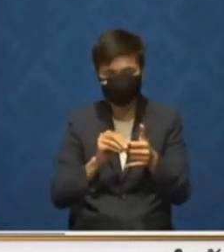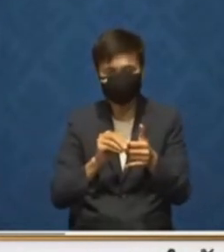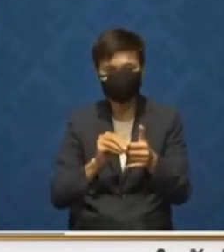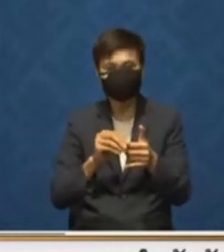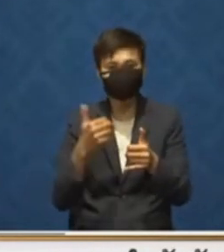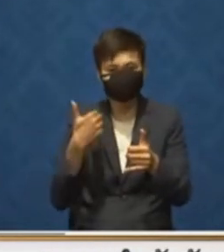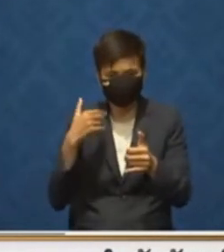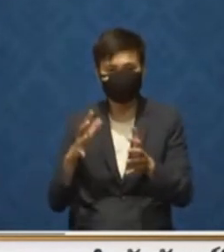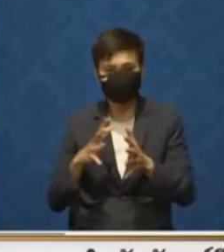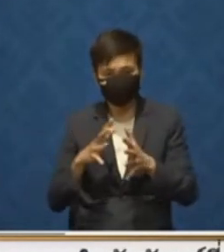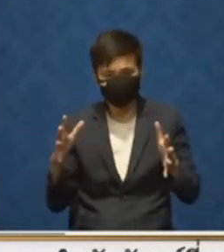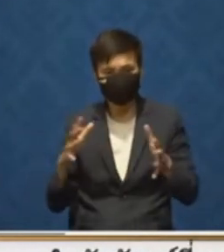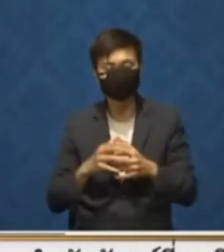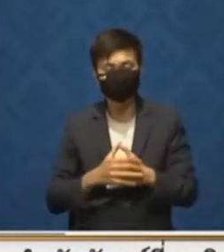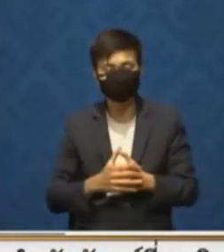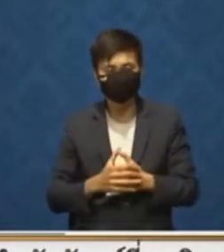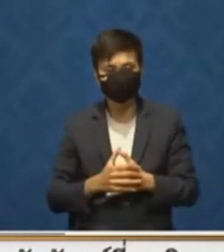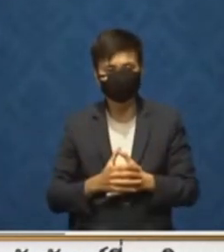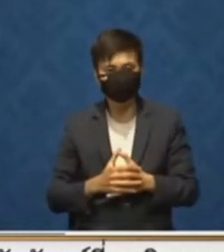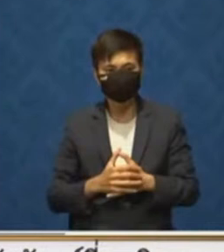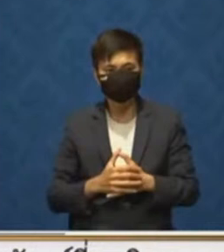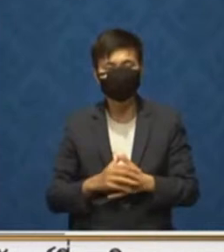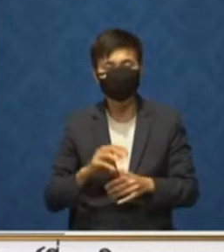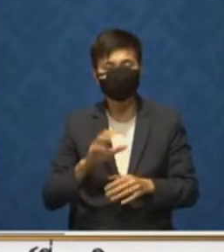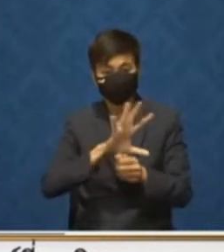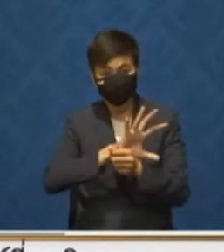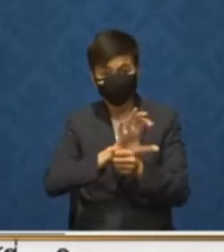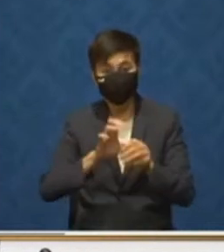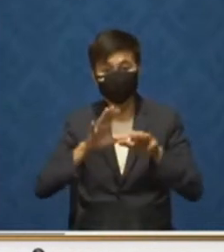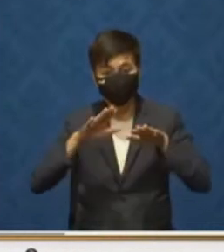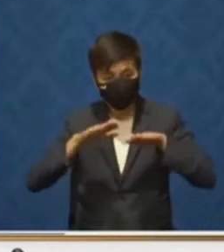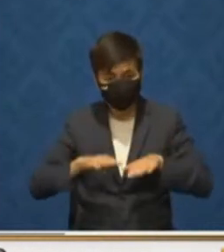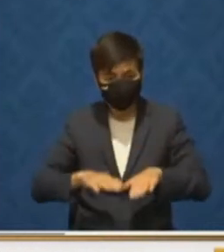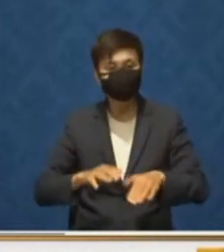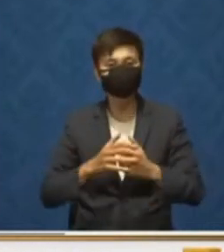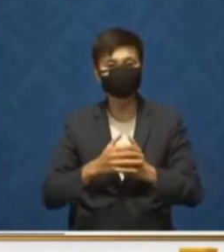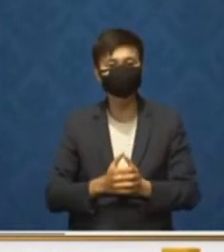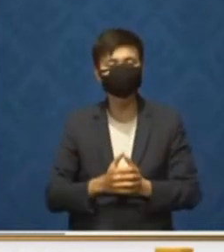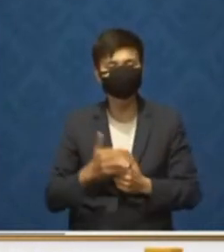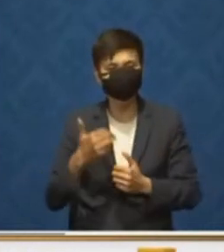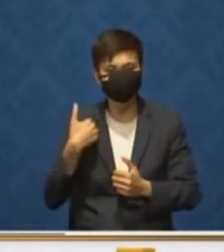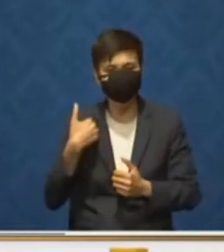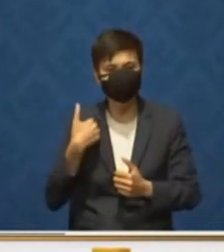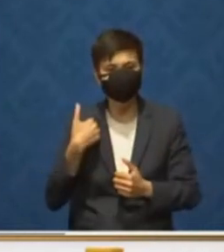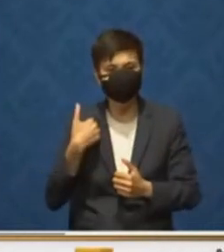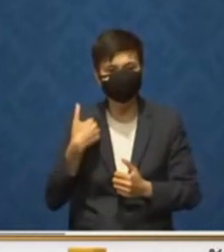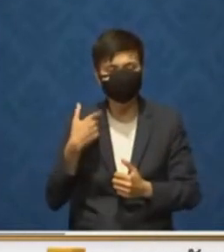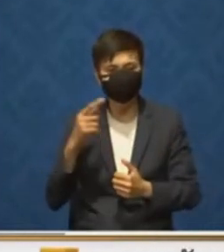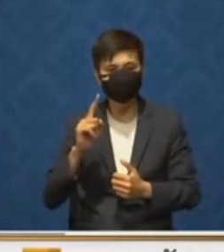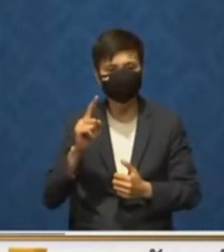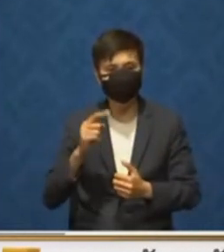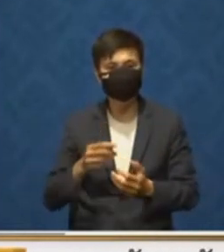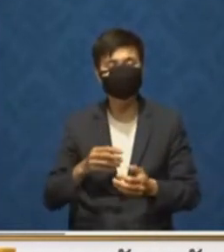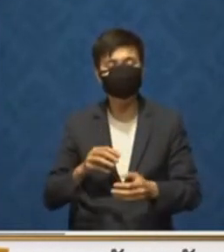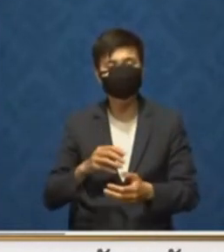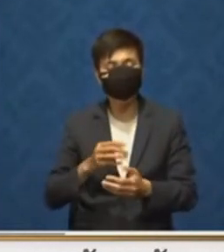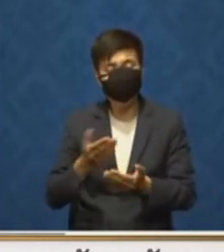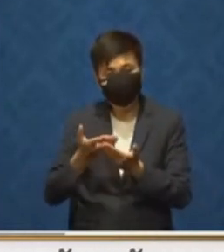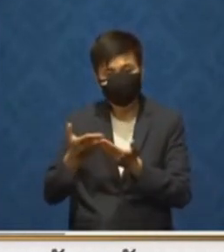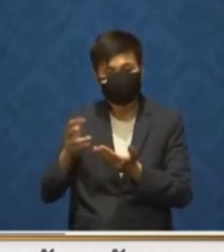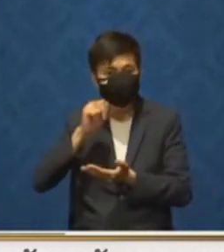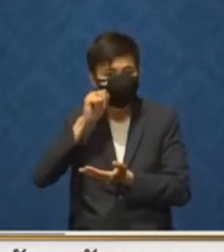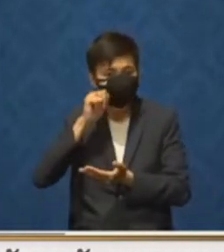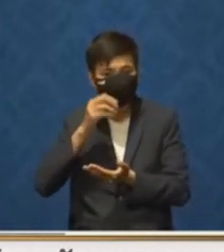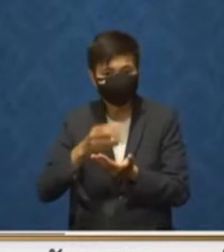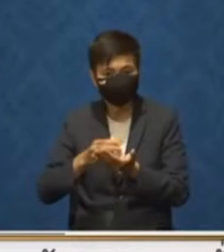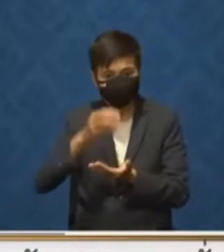พอสถานการณ์ต่อมานะครับเปิด covคลายลงนะครับก็ได้มีการกระจายเอ่อการจัดซื้อกดน้ำในแต่ละเขตนะครับ